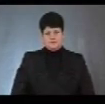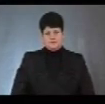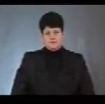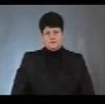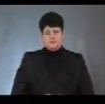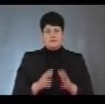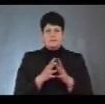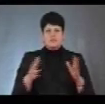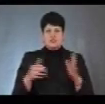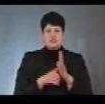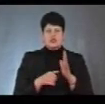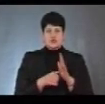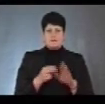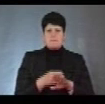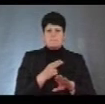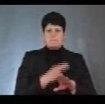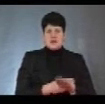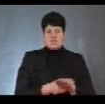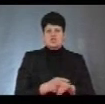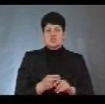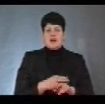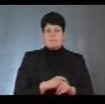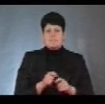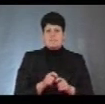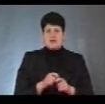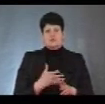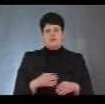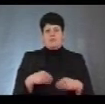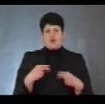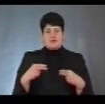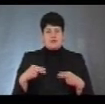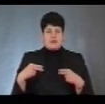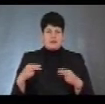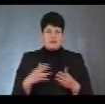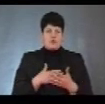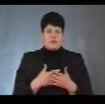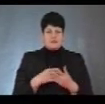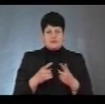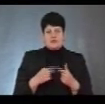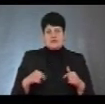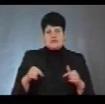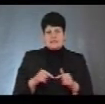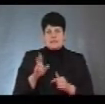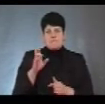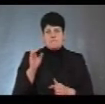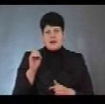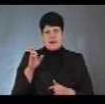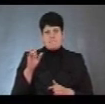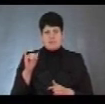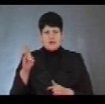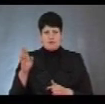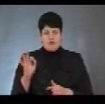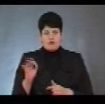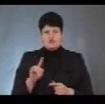Понад 600 пар шкарпеток продали працівники громадської організації «Центр Бебіко» під час акції в соціальних мережах «Кольорові шкарпетки»,